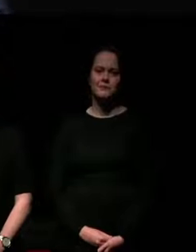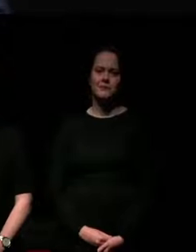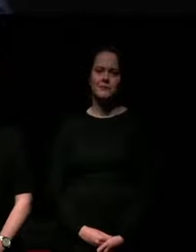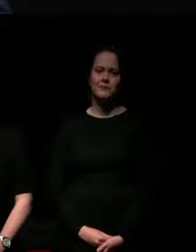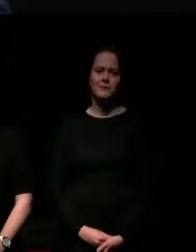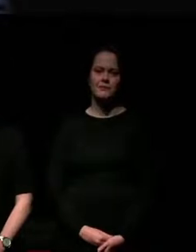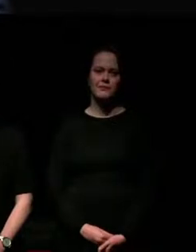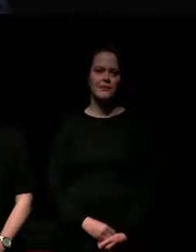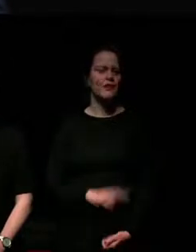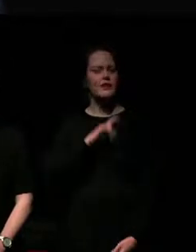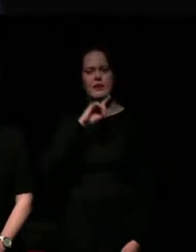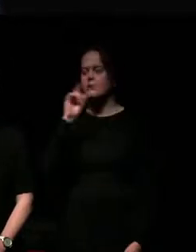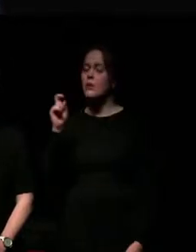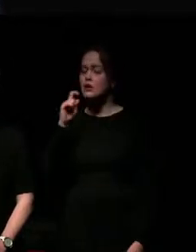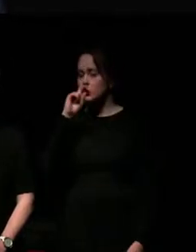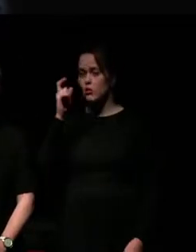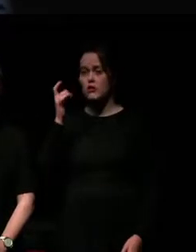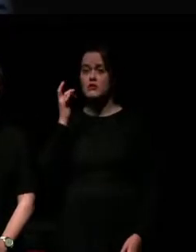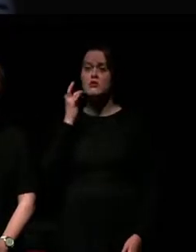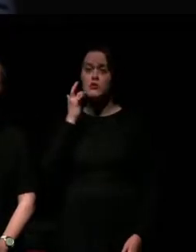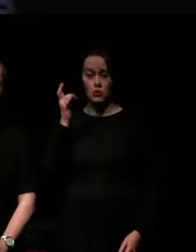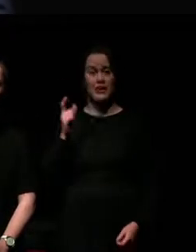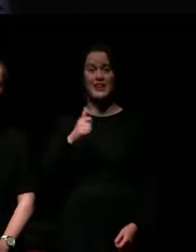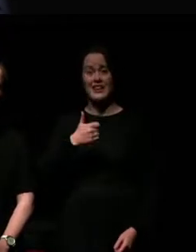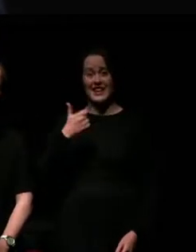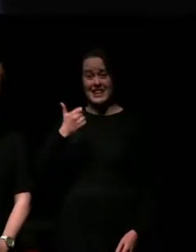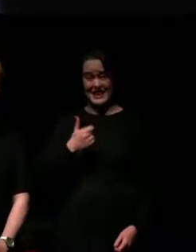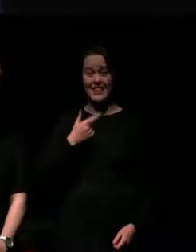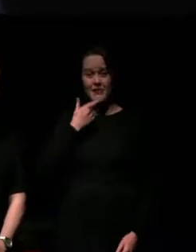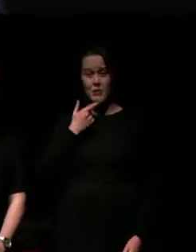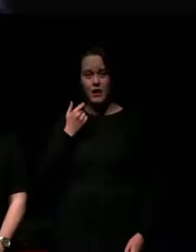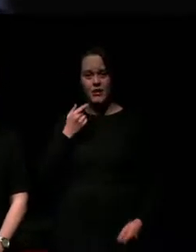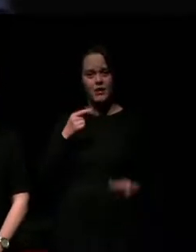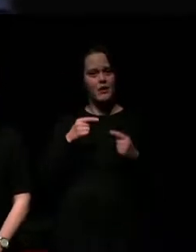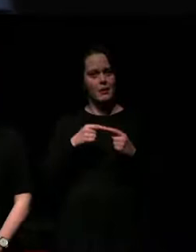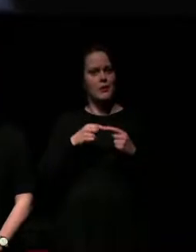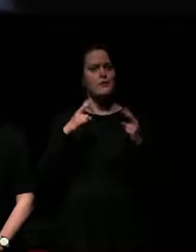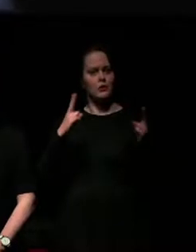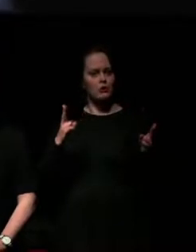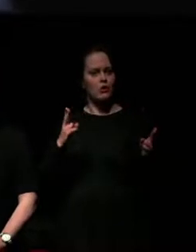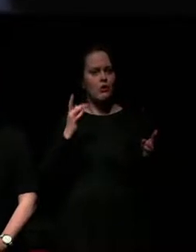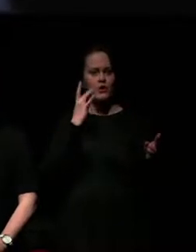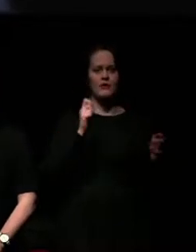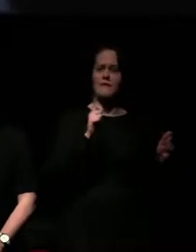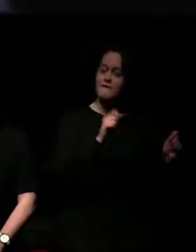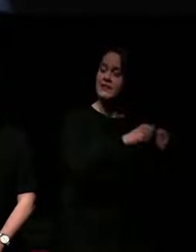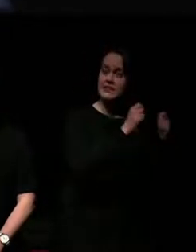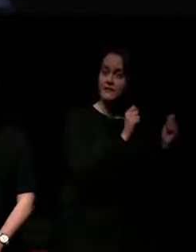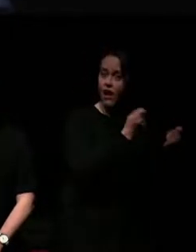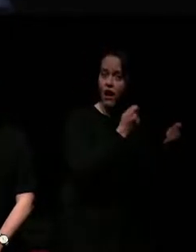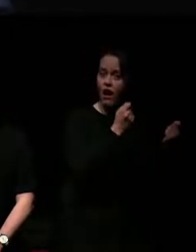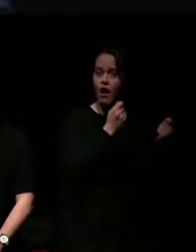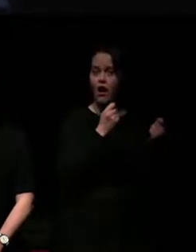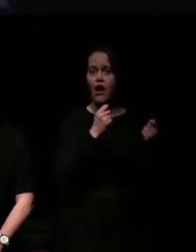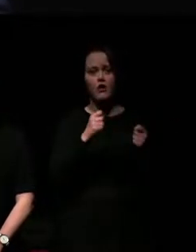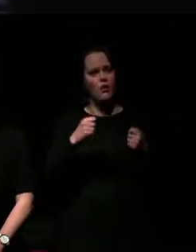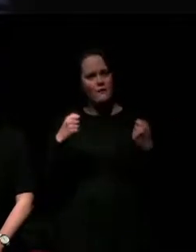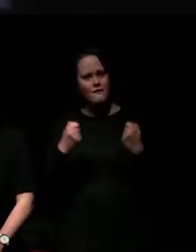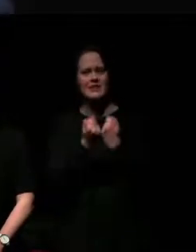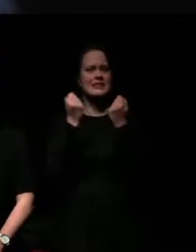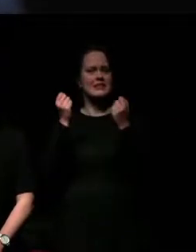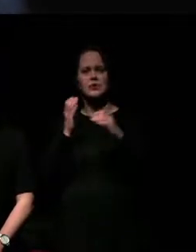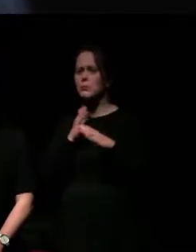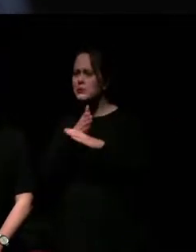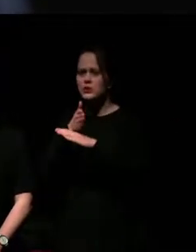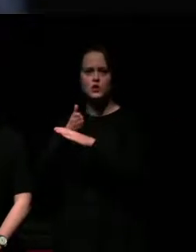Vi skal ikke bare være stolt når det er 6. februar, vi skal også være stolt når vi er på festivaler, når vi er på fester, når vi er på besøk,